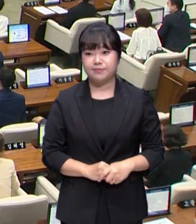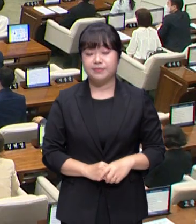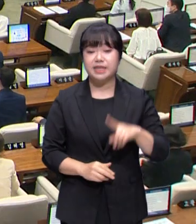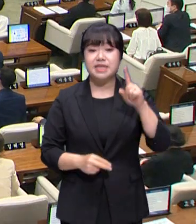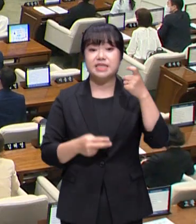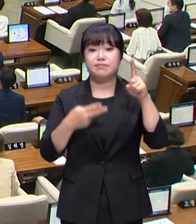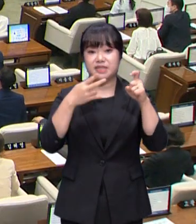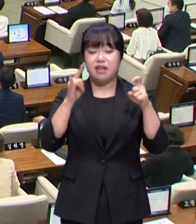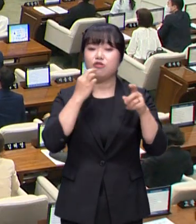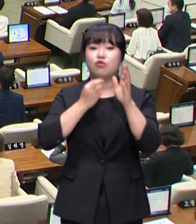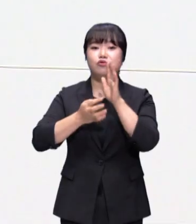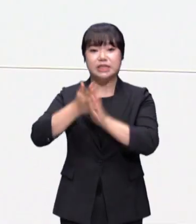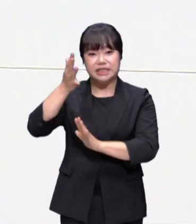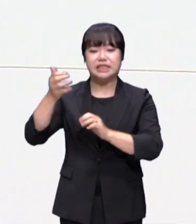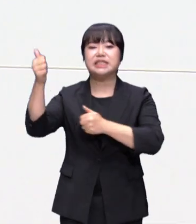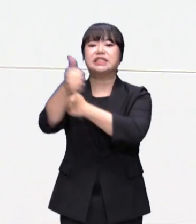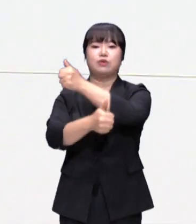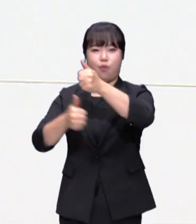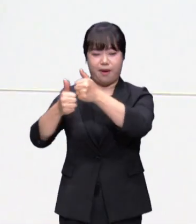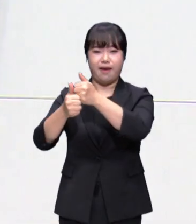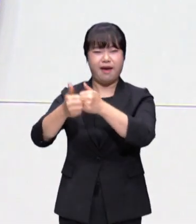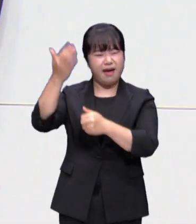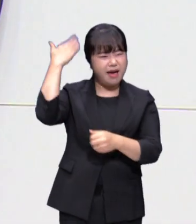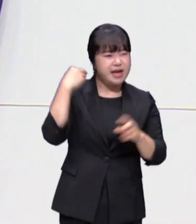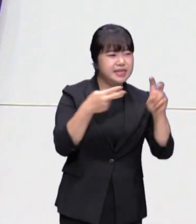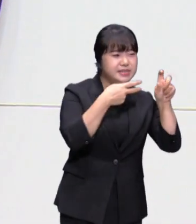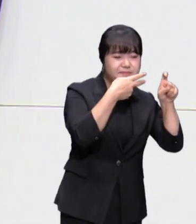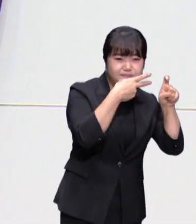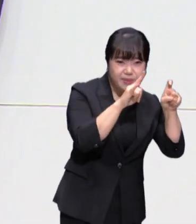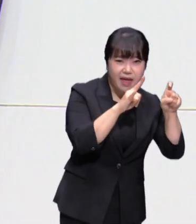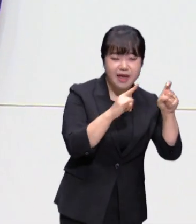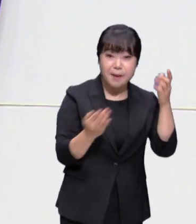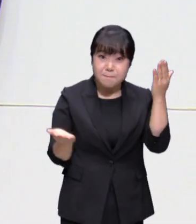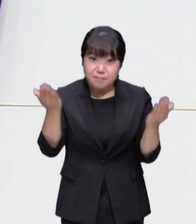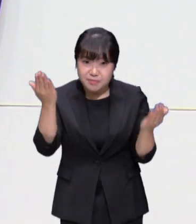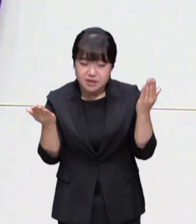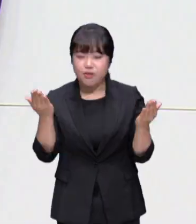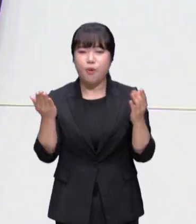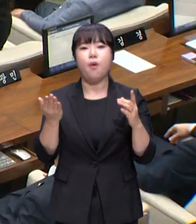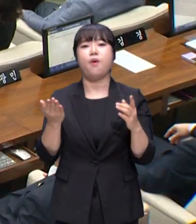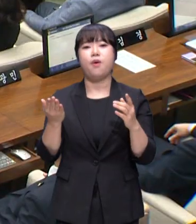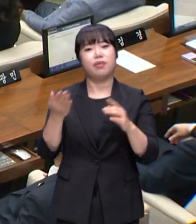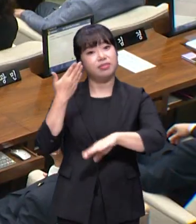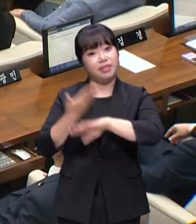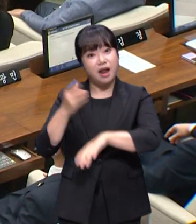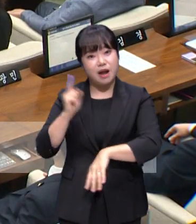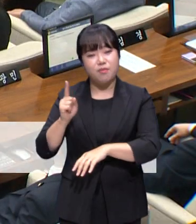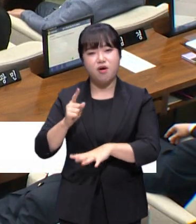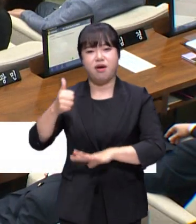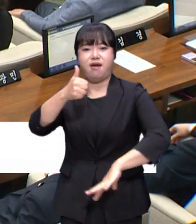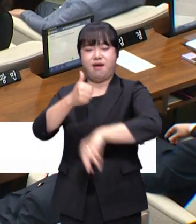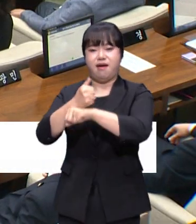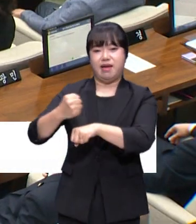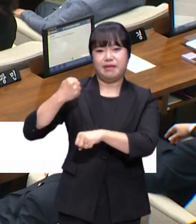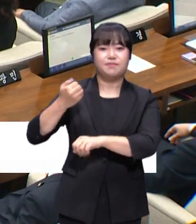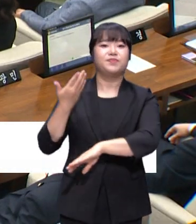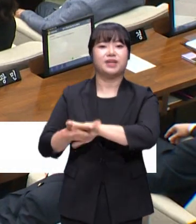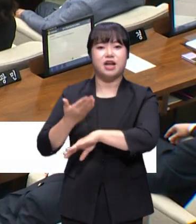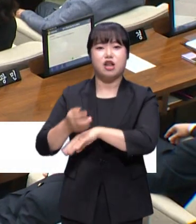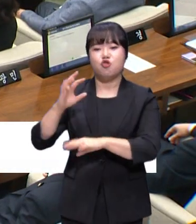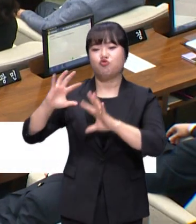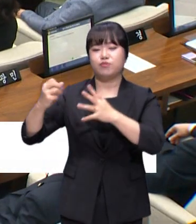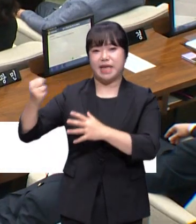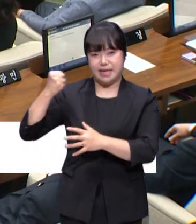제11대 서울시의회가 10대 때와 가장 크게 달라진 건 다수당이 바뀌었다는 겁니다. 국민의힘이 다수당 지위를